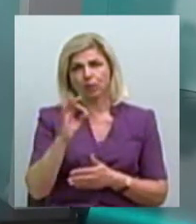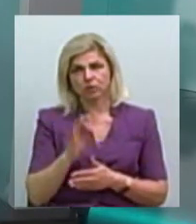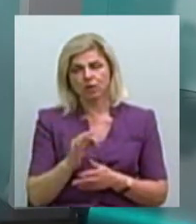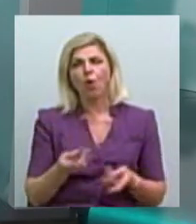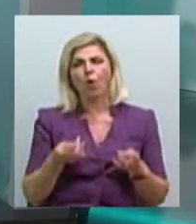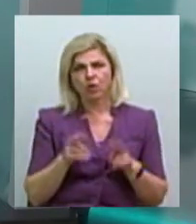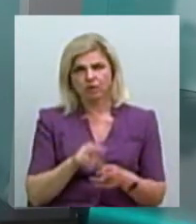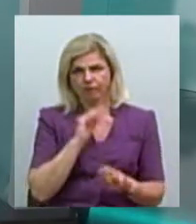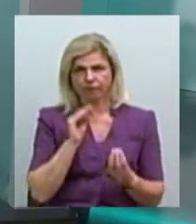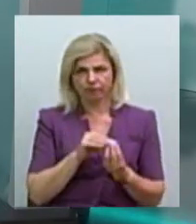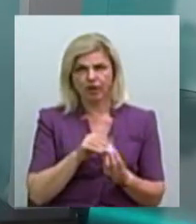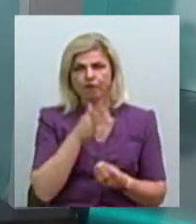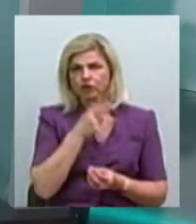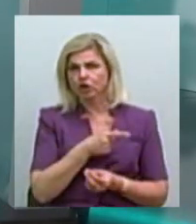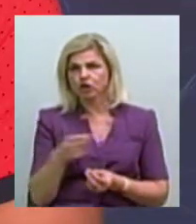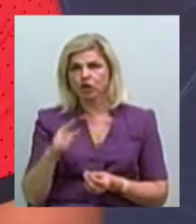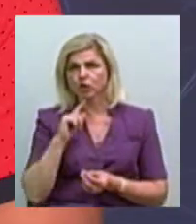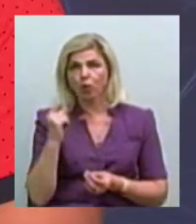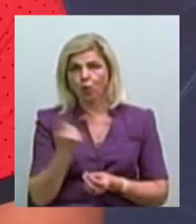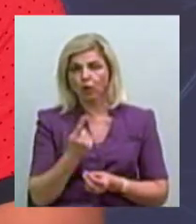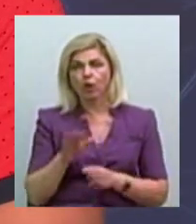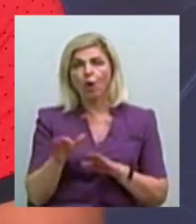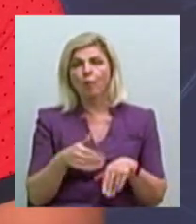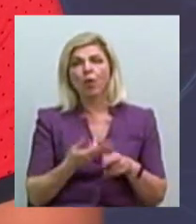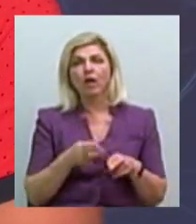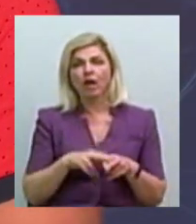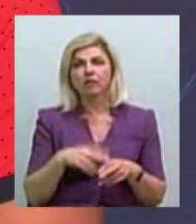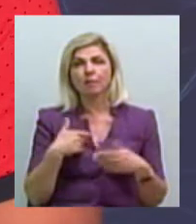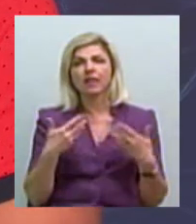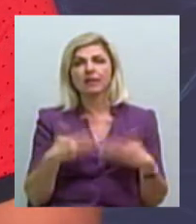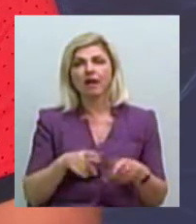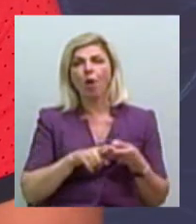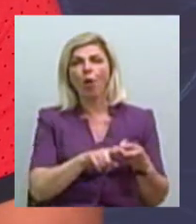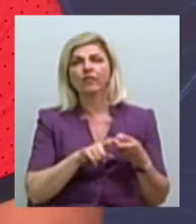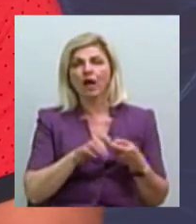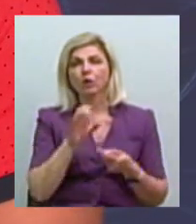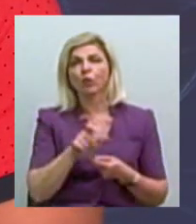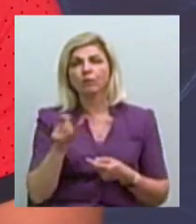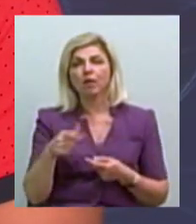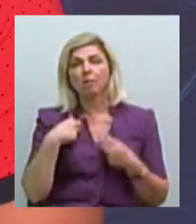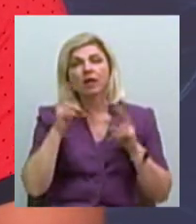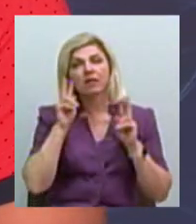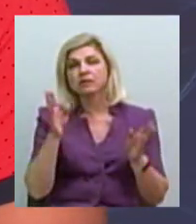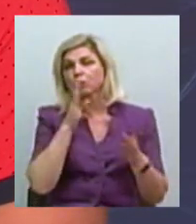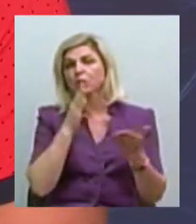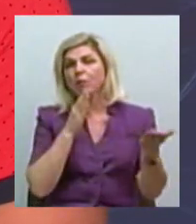это в течение года. После этого просто очень много мы теряем контактов с людьми, мы не знаем, что с ними происходит. Но